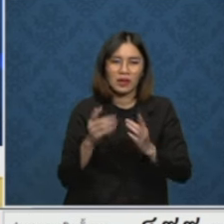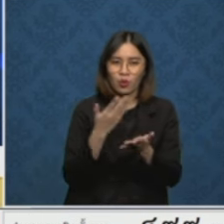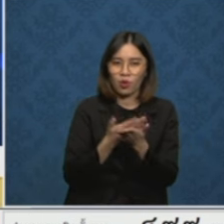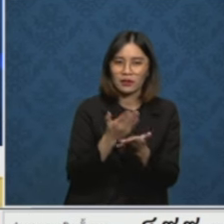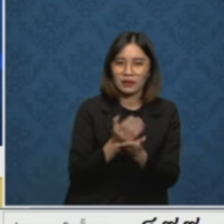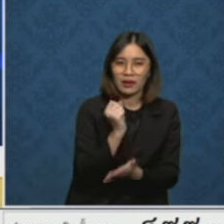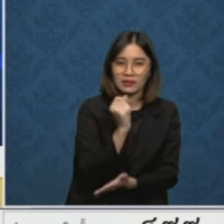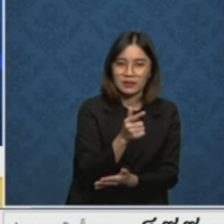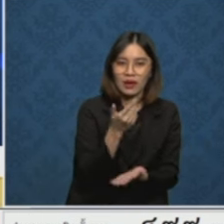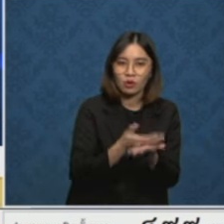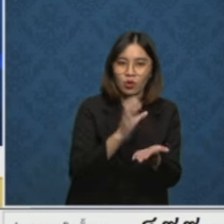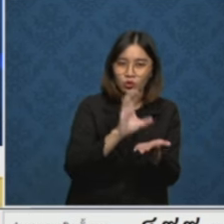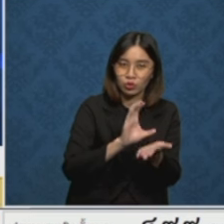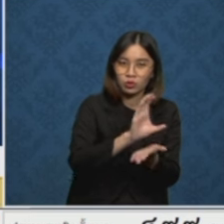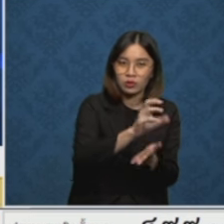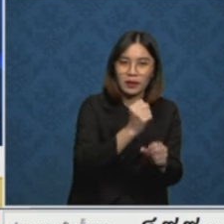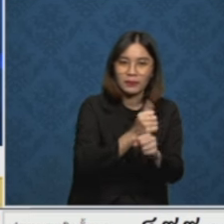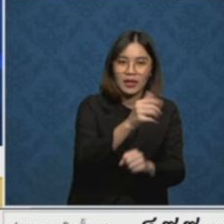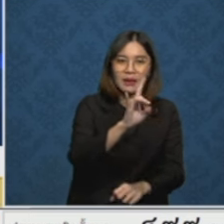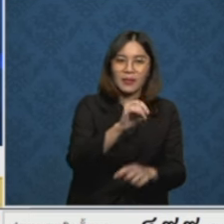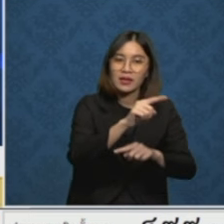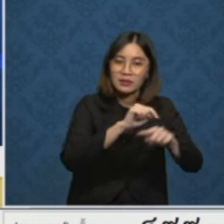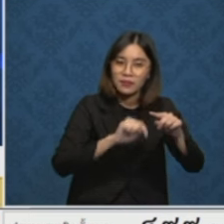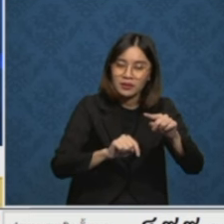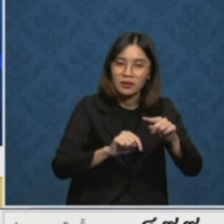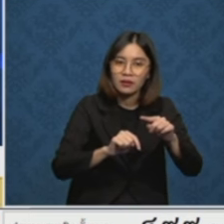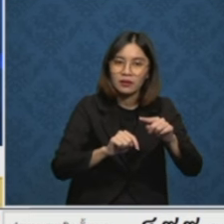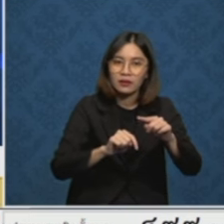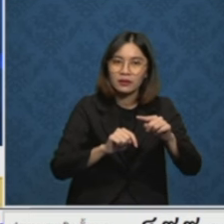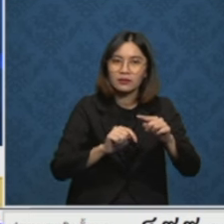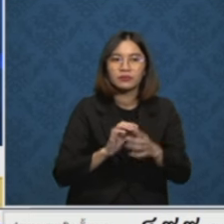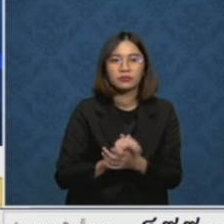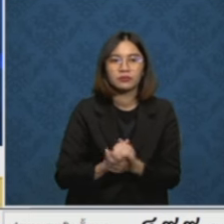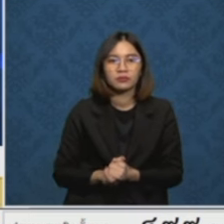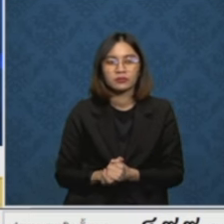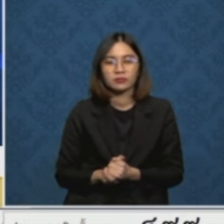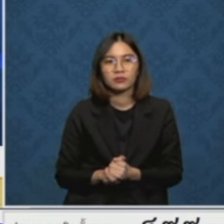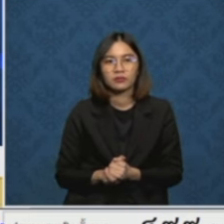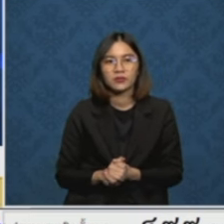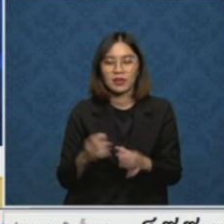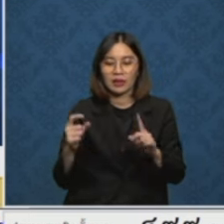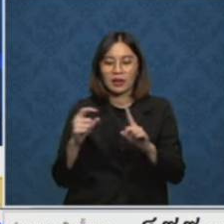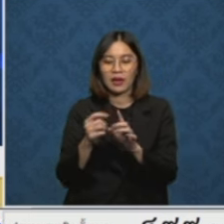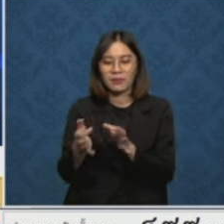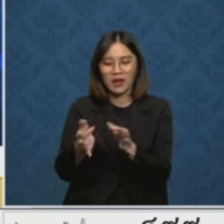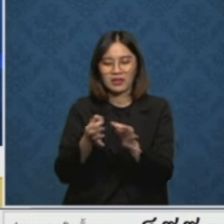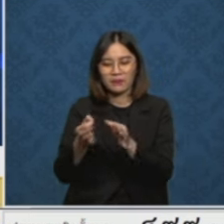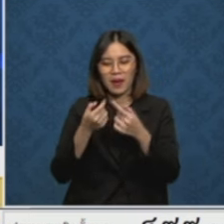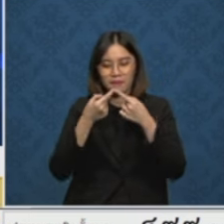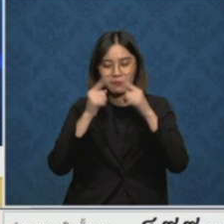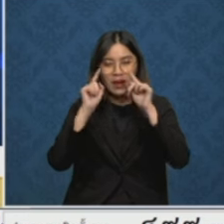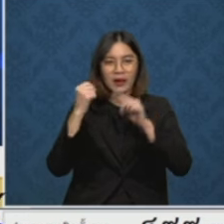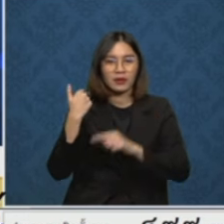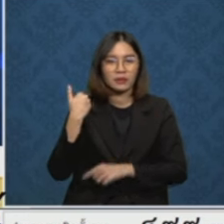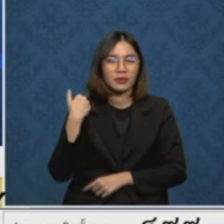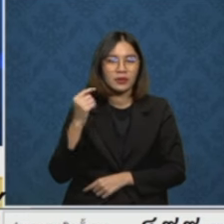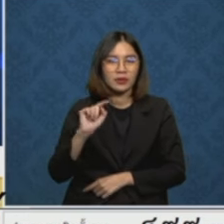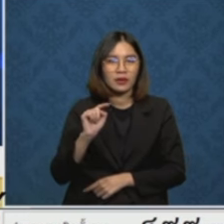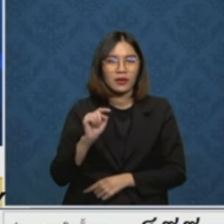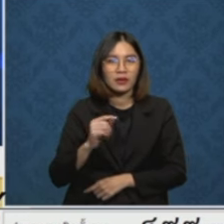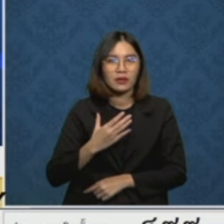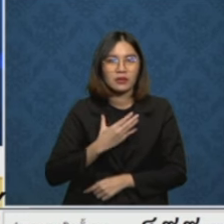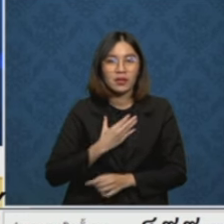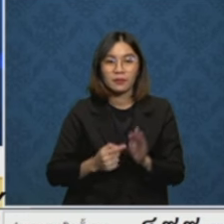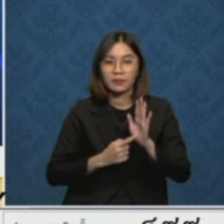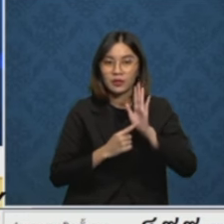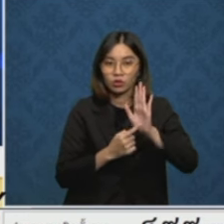ได้สูงถึง 80% กับหัวกับหางกันไปหมดค่ะคำอธิบายนะคะก็แปลกประหลาดมากบอกว่าเนี่ยย